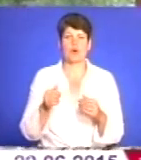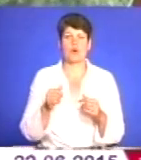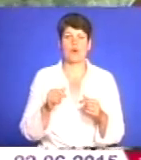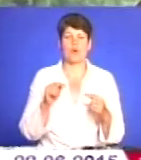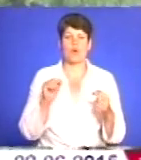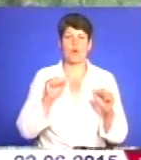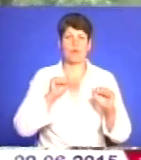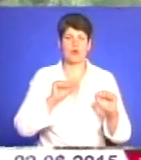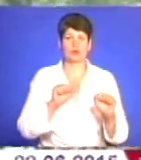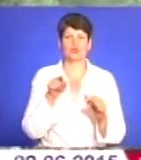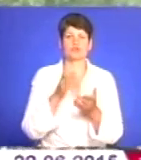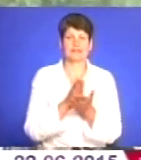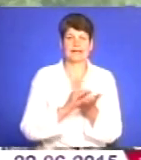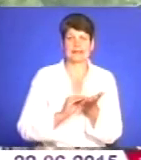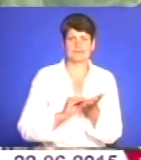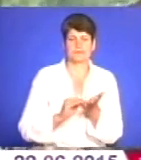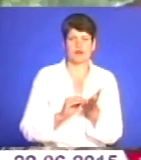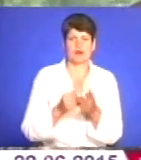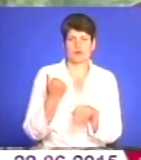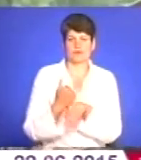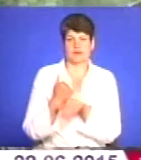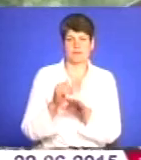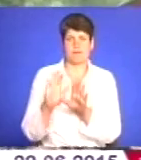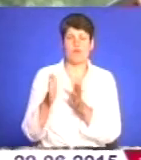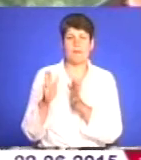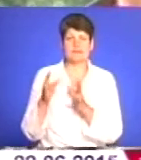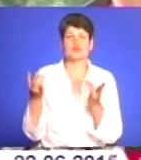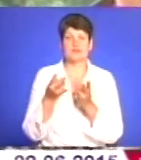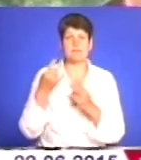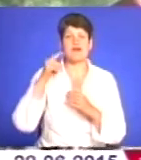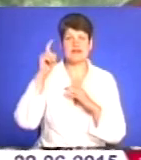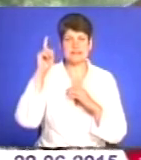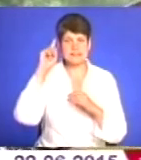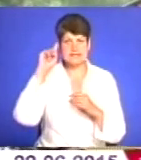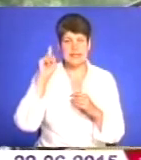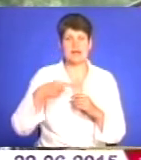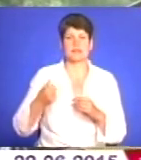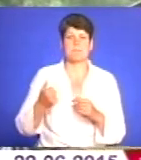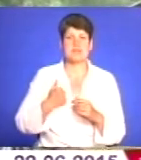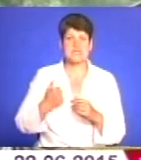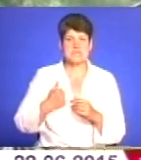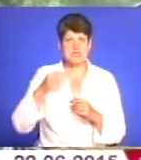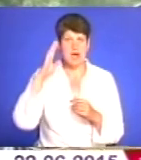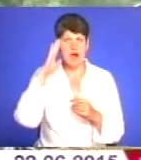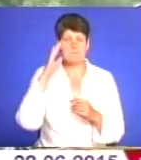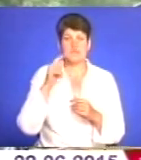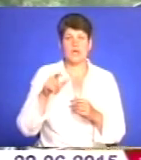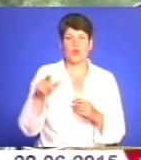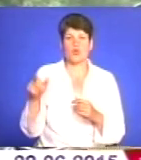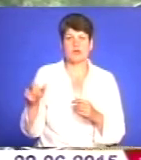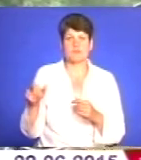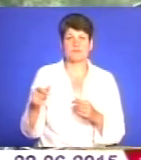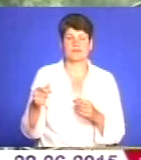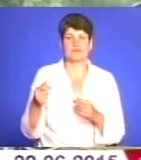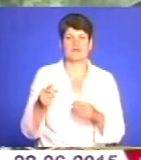викладено основні моменти, це що потрібно знати бійцям і людям,